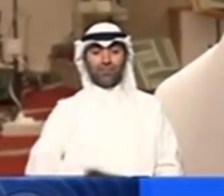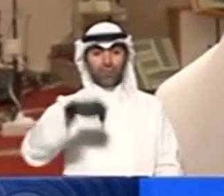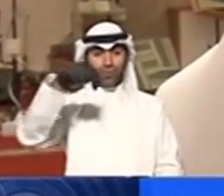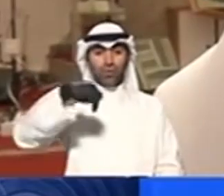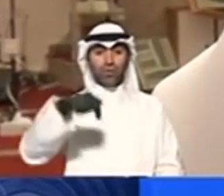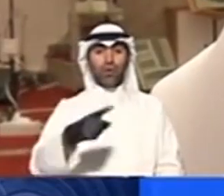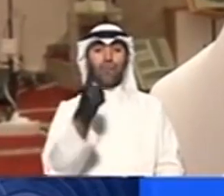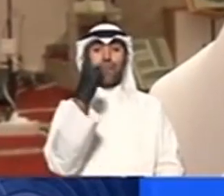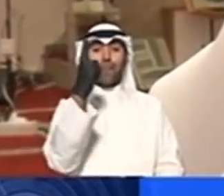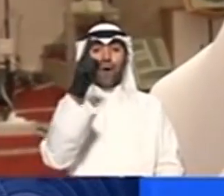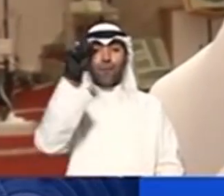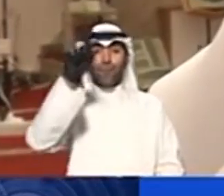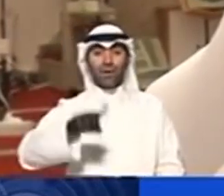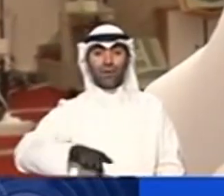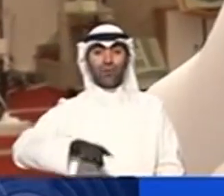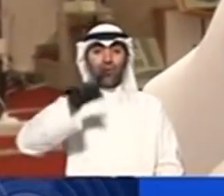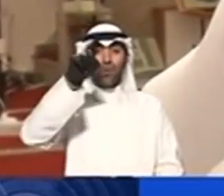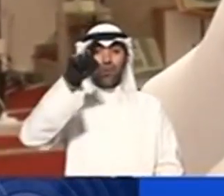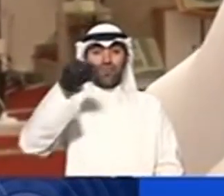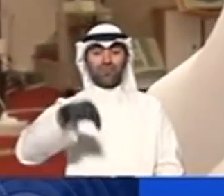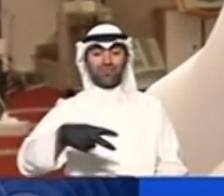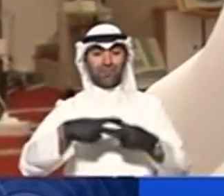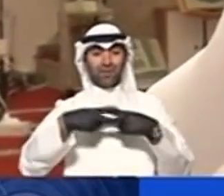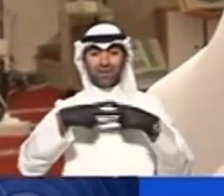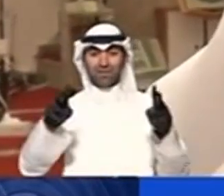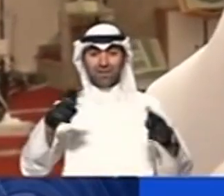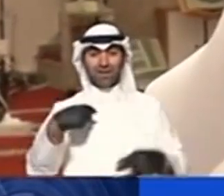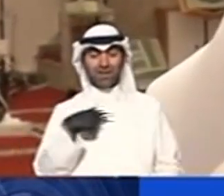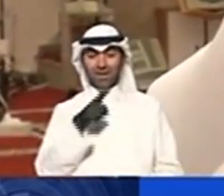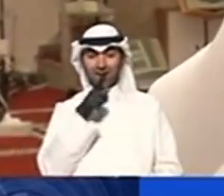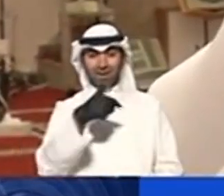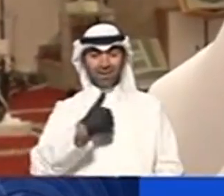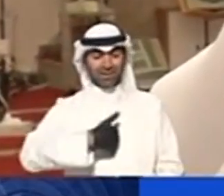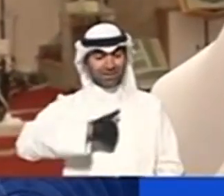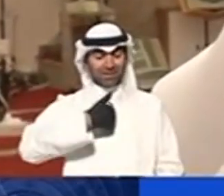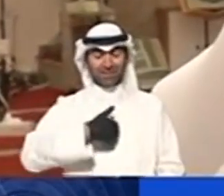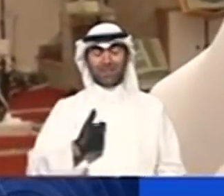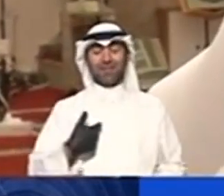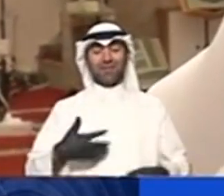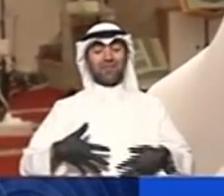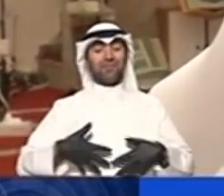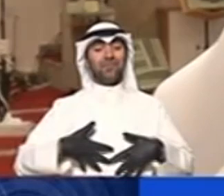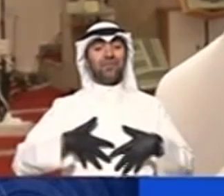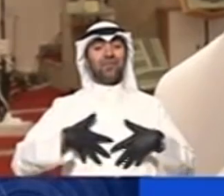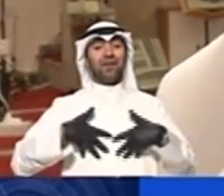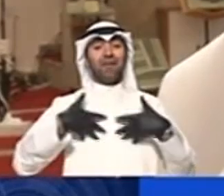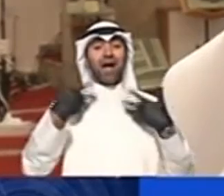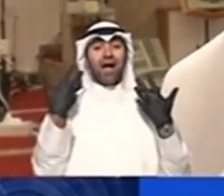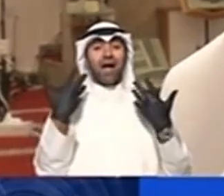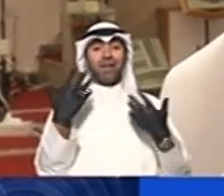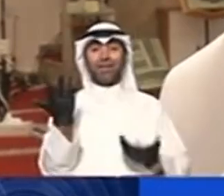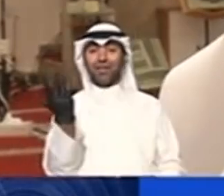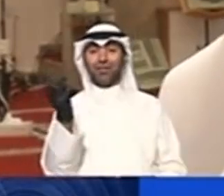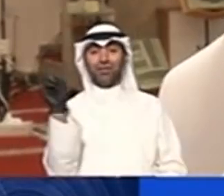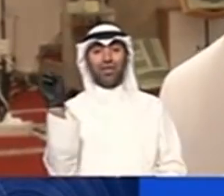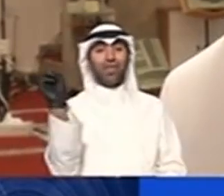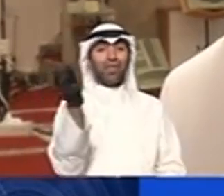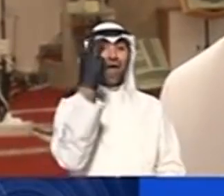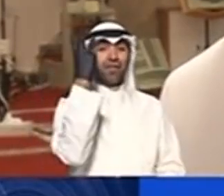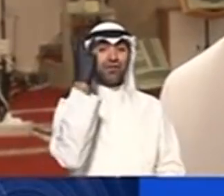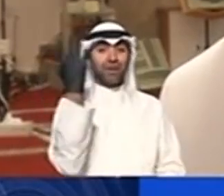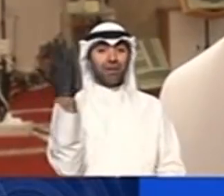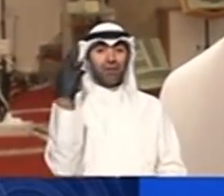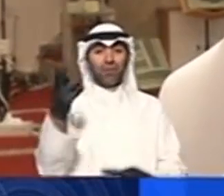نرجع فيه للمسجد للصلاة، شعور عجيب لا يوصف. يعني من بعد انقطاع تقريبا 3 شهور رجعنا